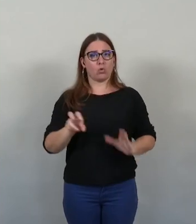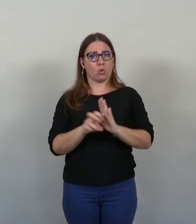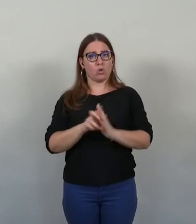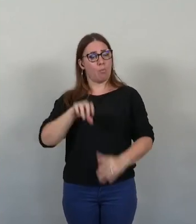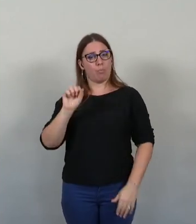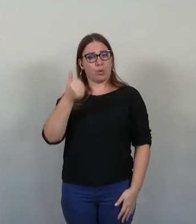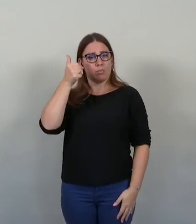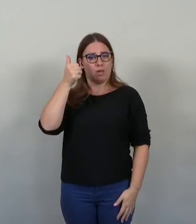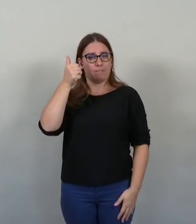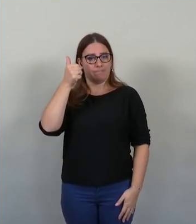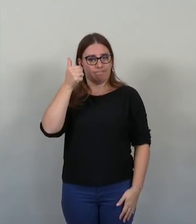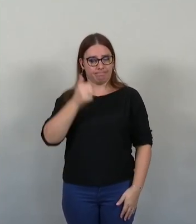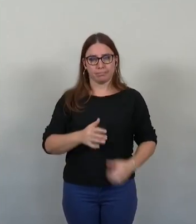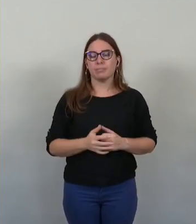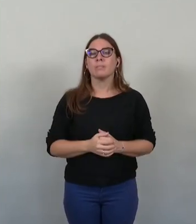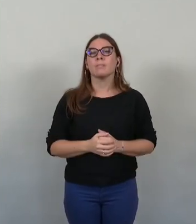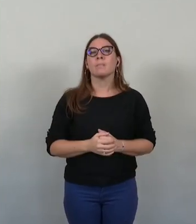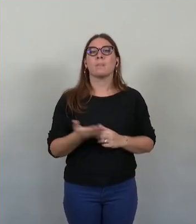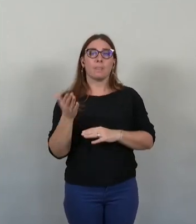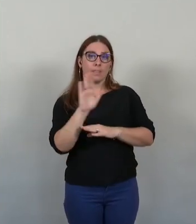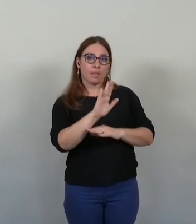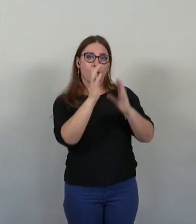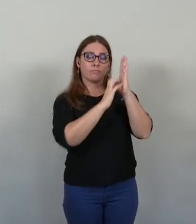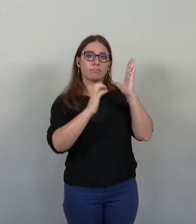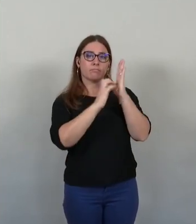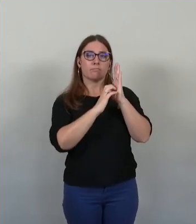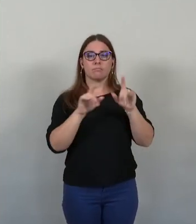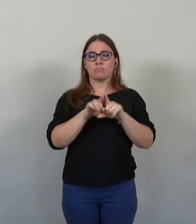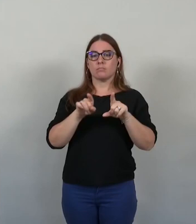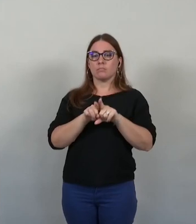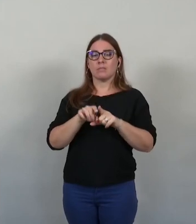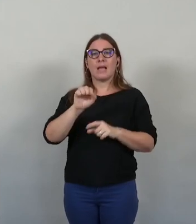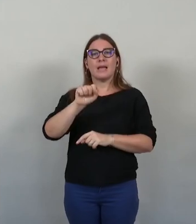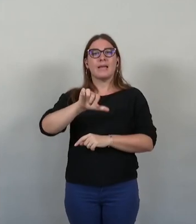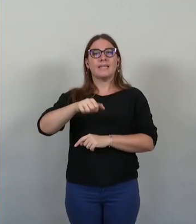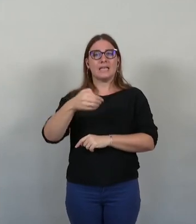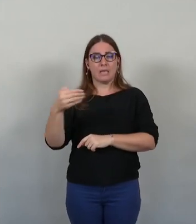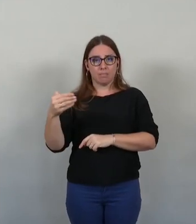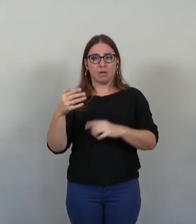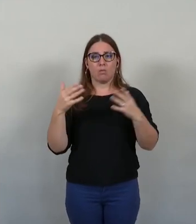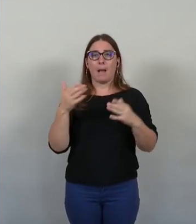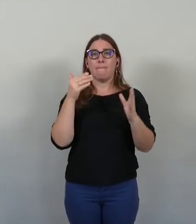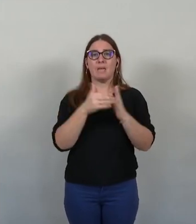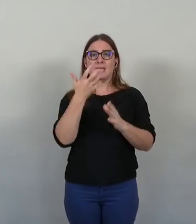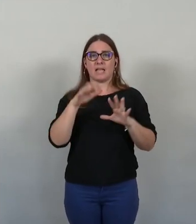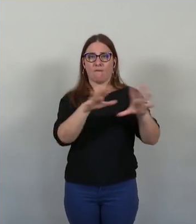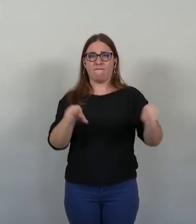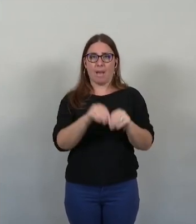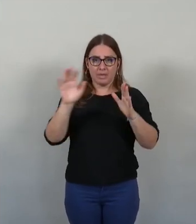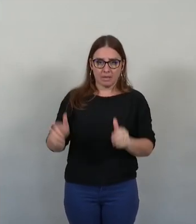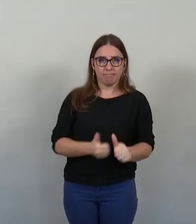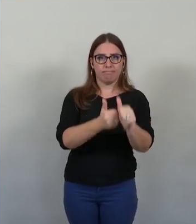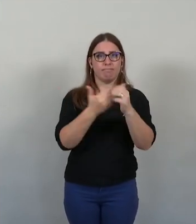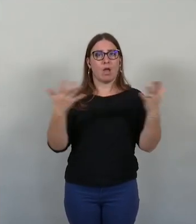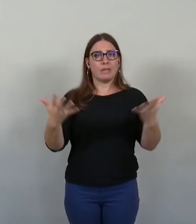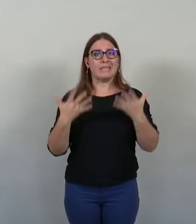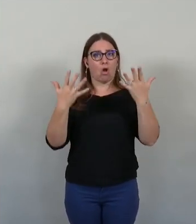dispositif je vous ai évoqué aussi dans la présentation de la délibération le fait que dans le cadre du slim on avait accompagné 1500 ménages en 10 an donc il me